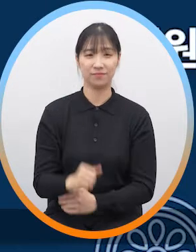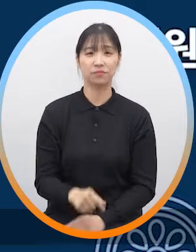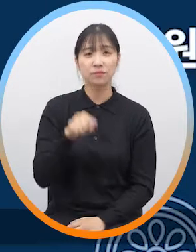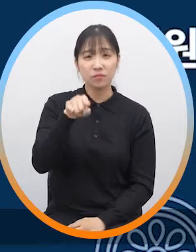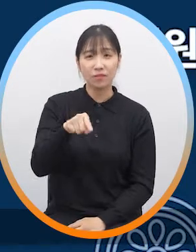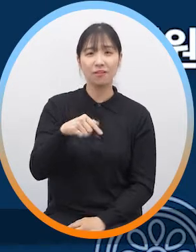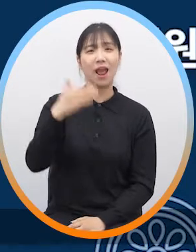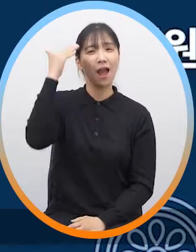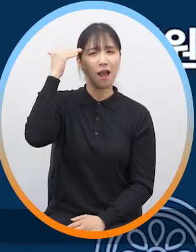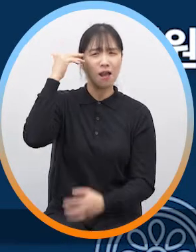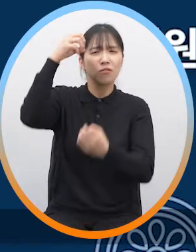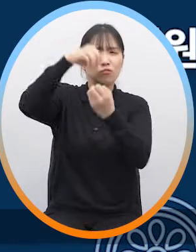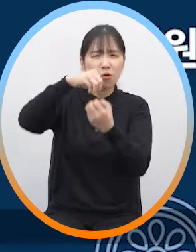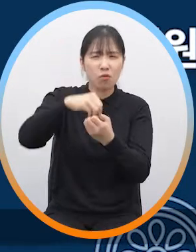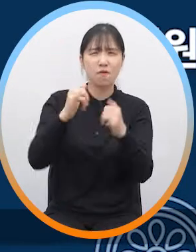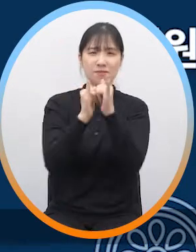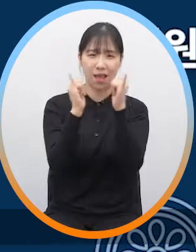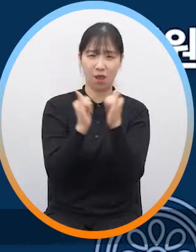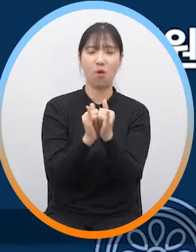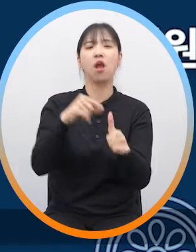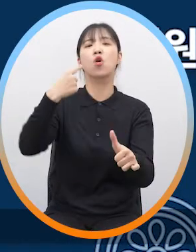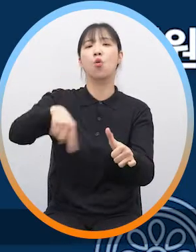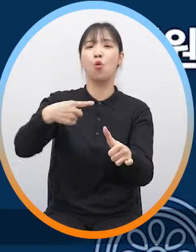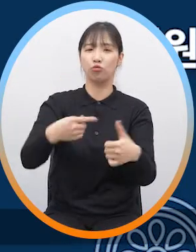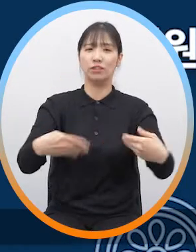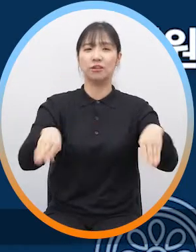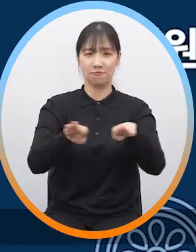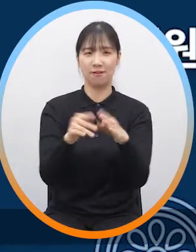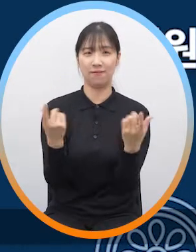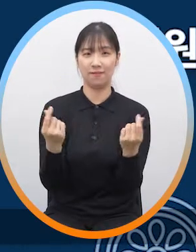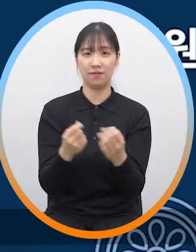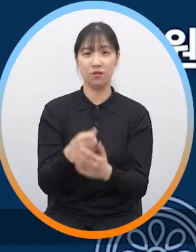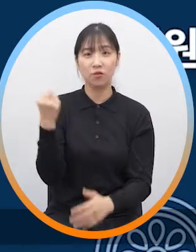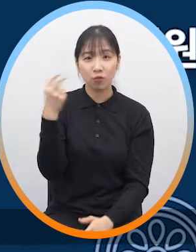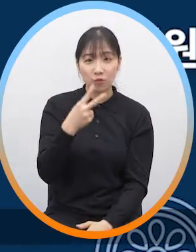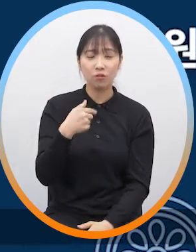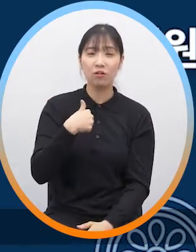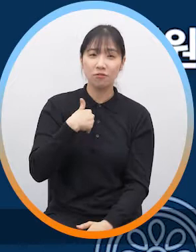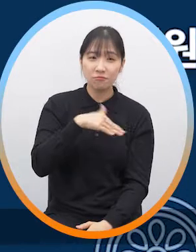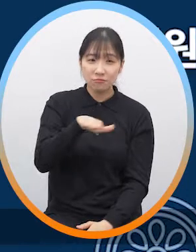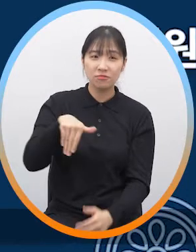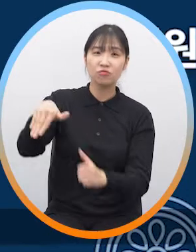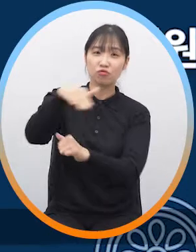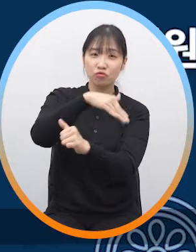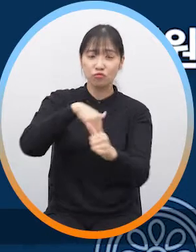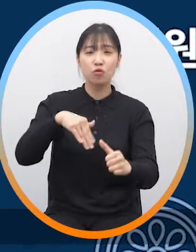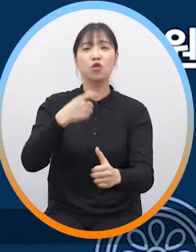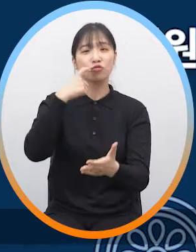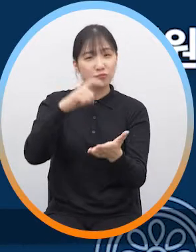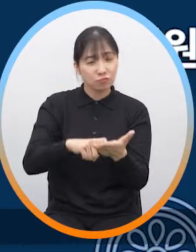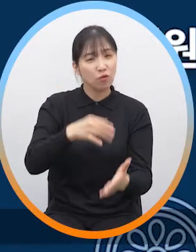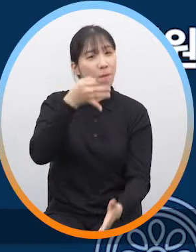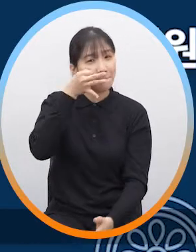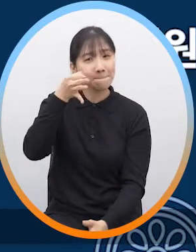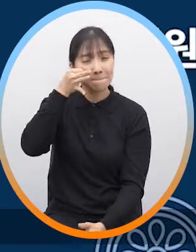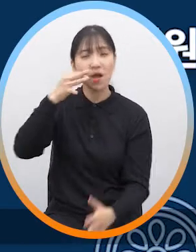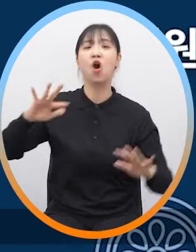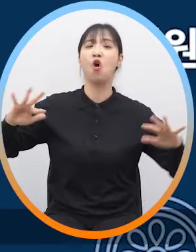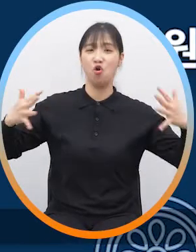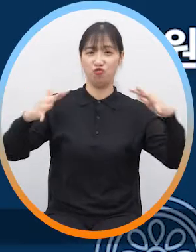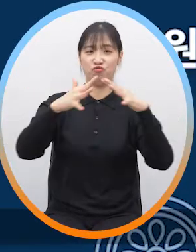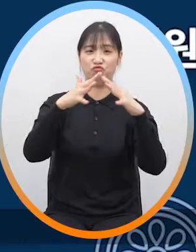우리 전통사회의 대표적인 교육기관입니다. 그리고 우리가 주변에서 쉽게 접할 수